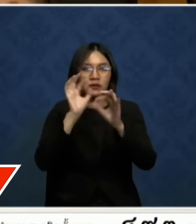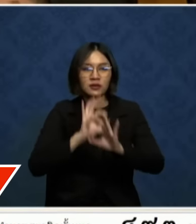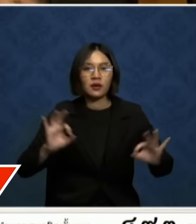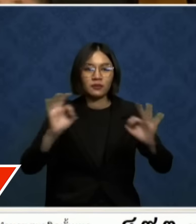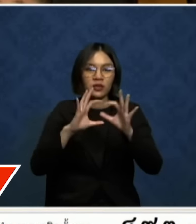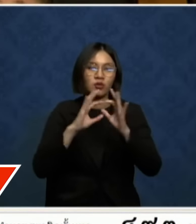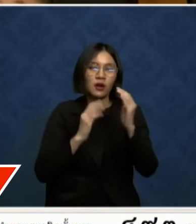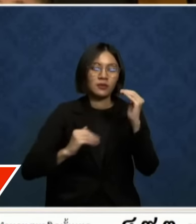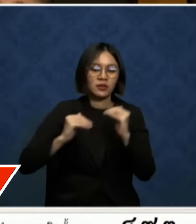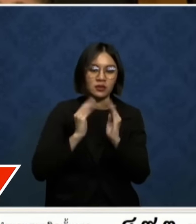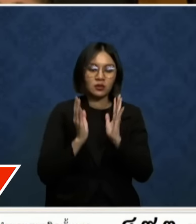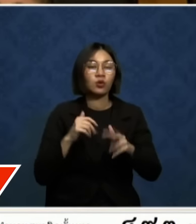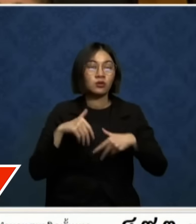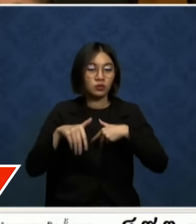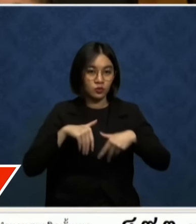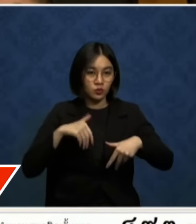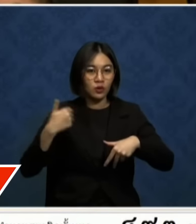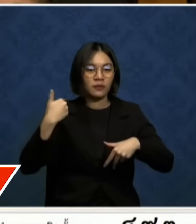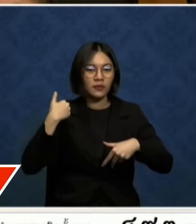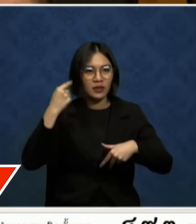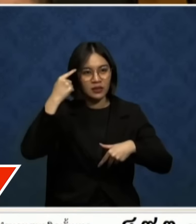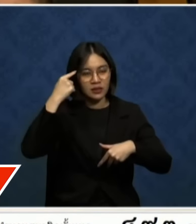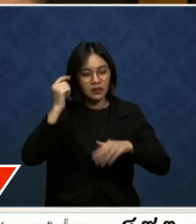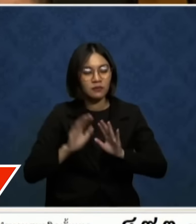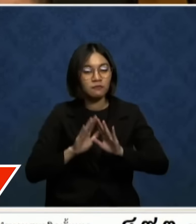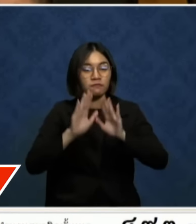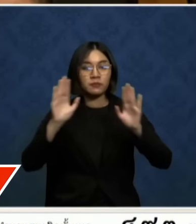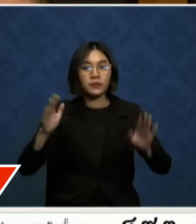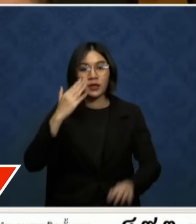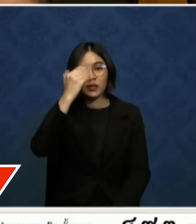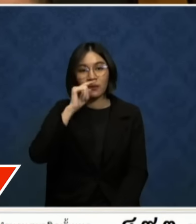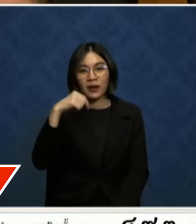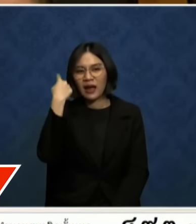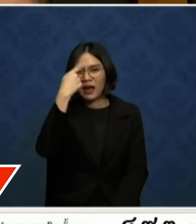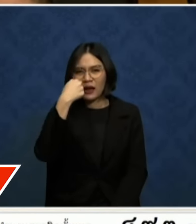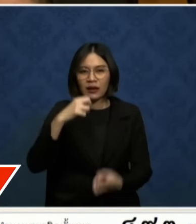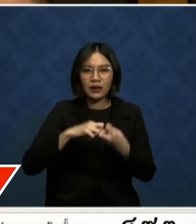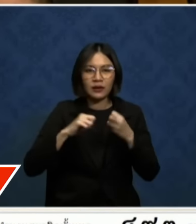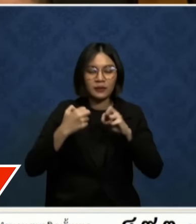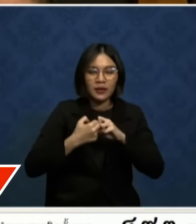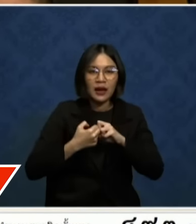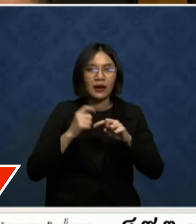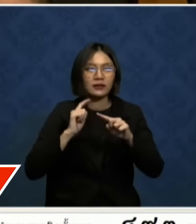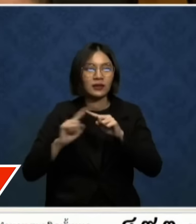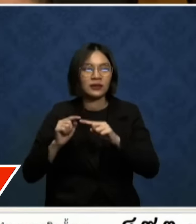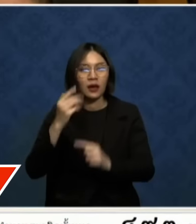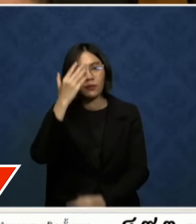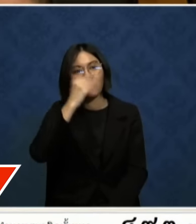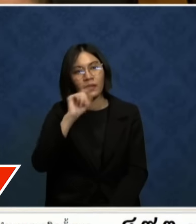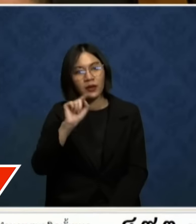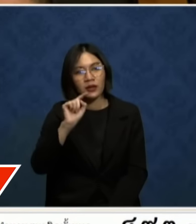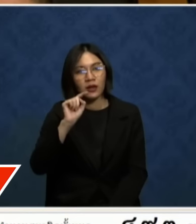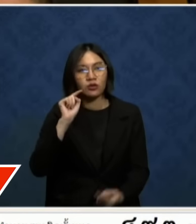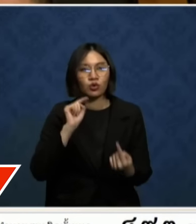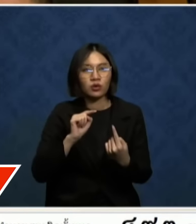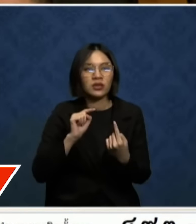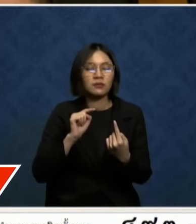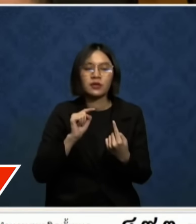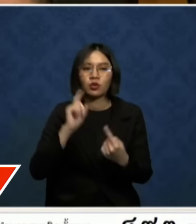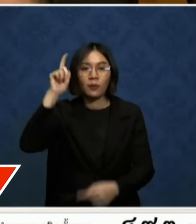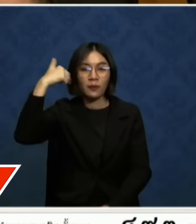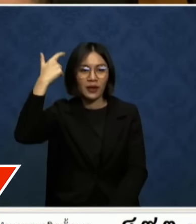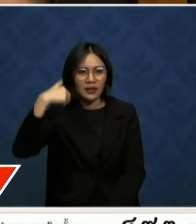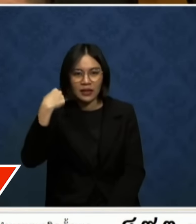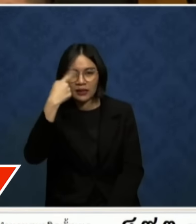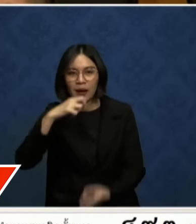ธิมนุษยชนจริงๆนะครับและพยายามที่จะเปิดกว้างให้คนที่ได้รับความเดือดร้อนนะครับจากสิ่งที่เกิดขึ้นในเมียนม